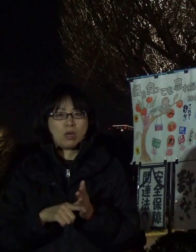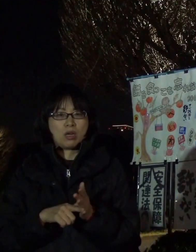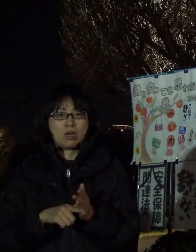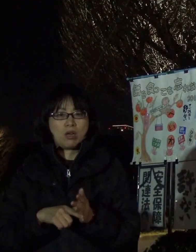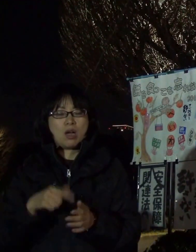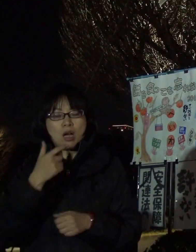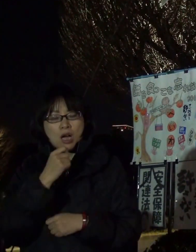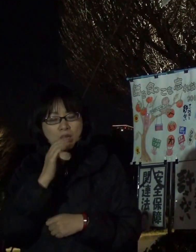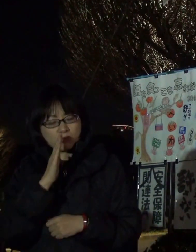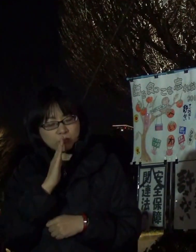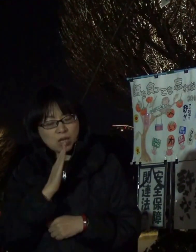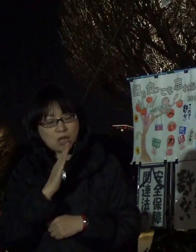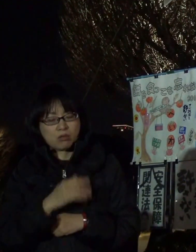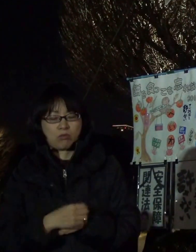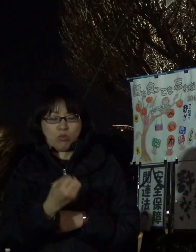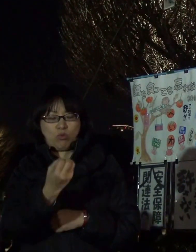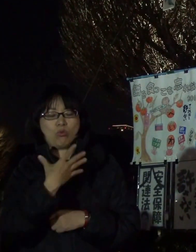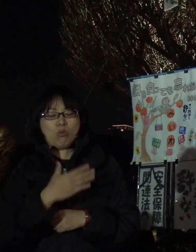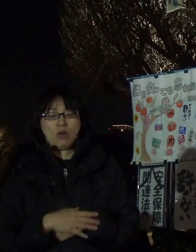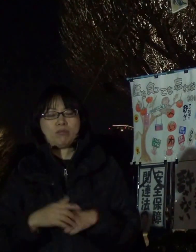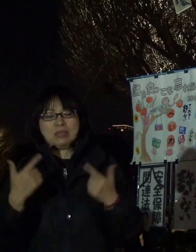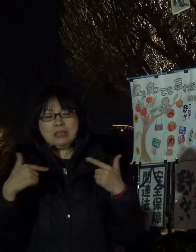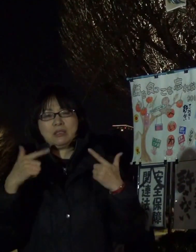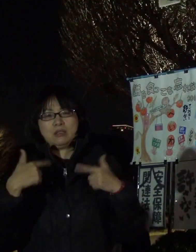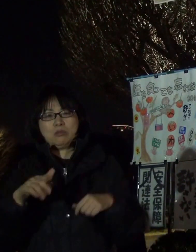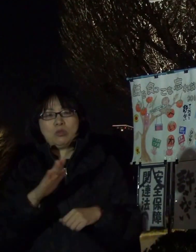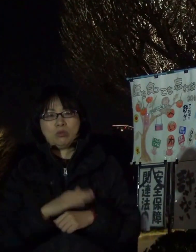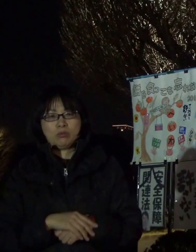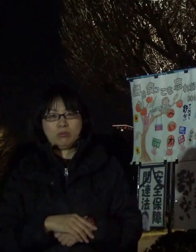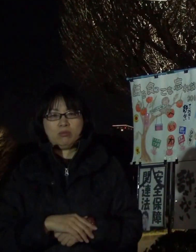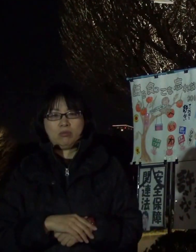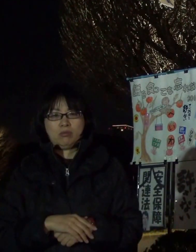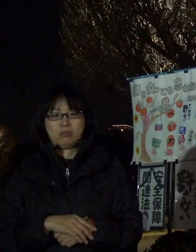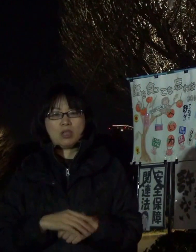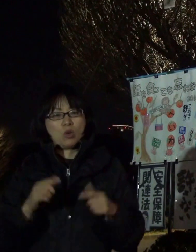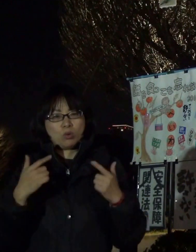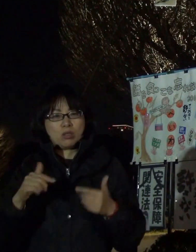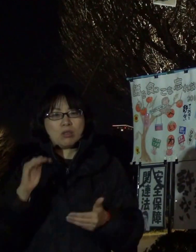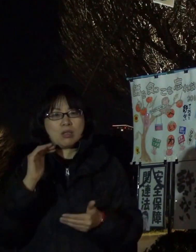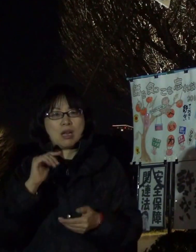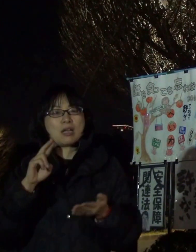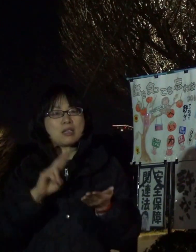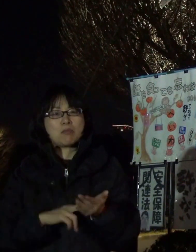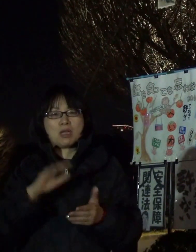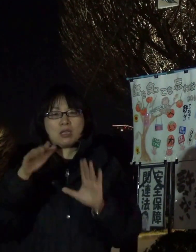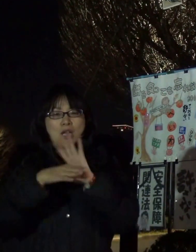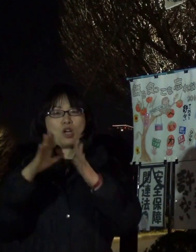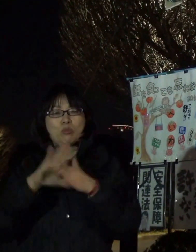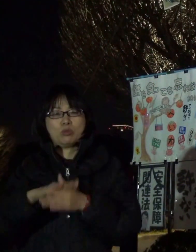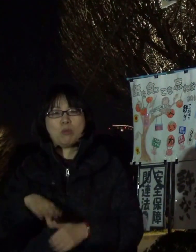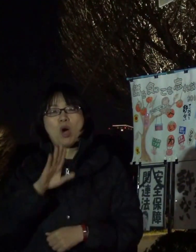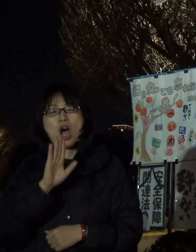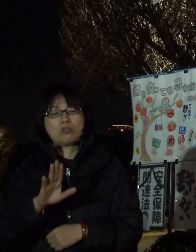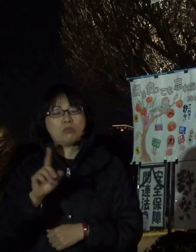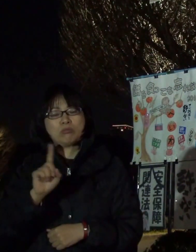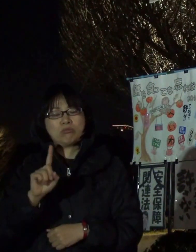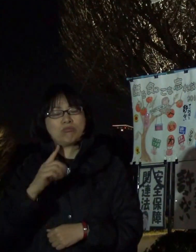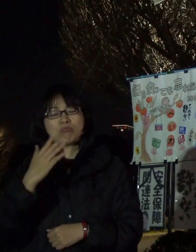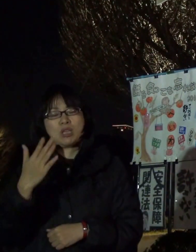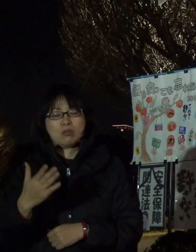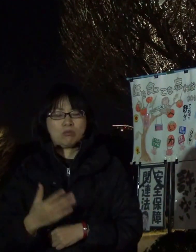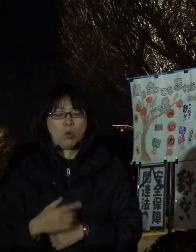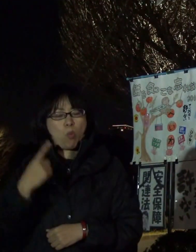しょうか。マニュアルでもあるのかしらと疑ってしまいます。もう一つ、